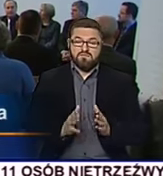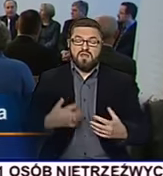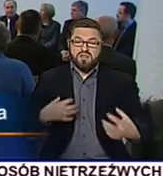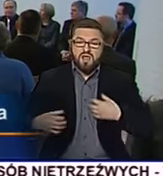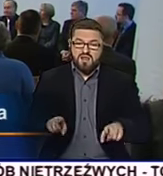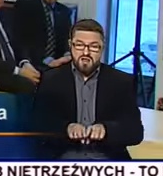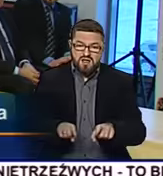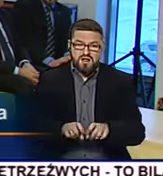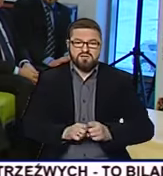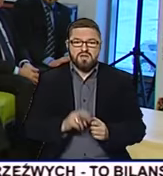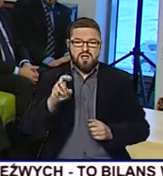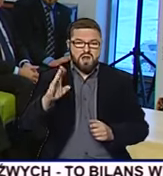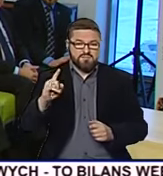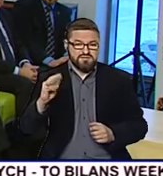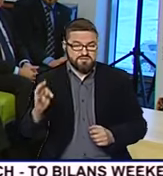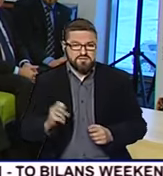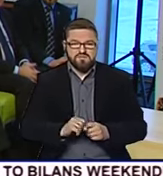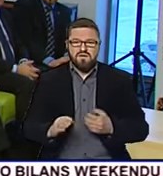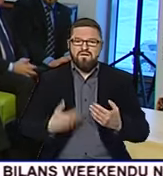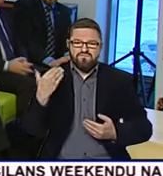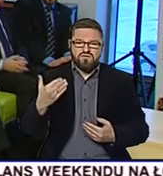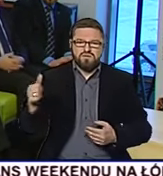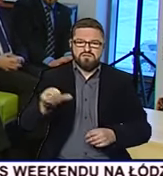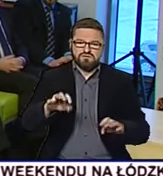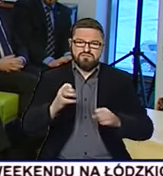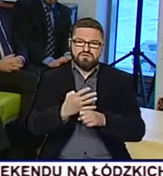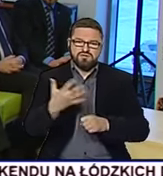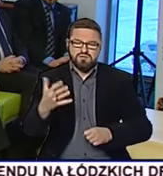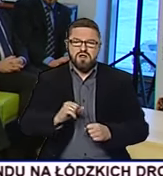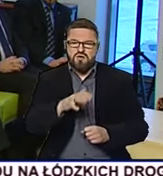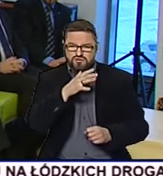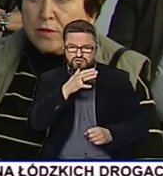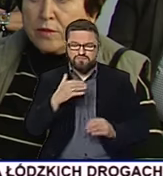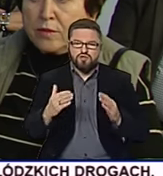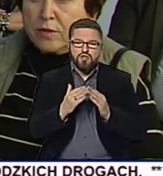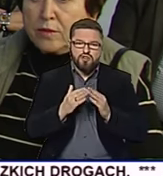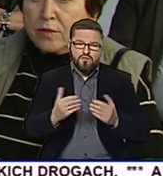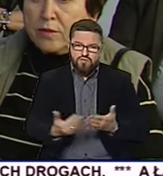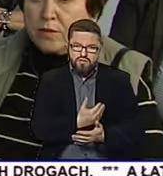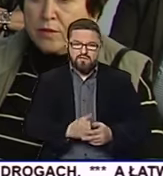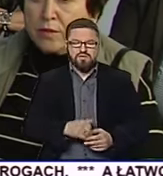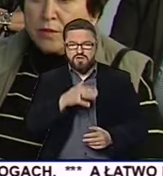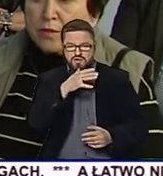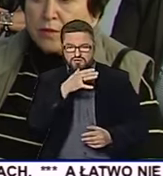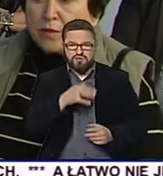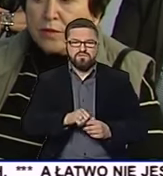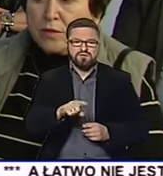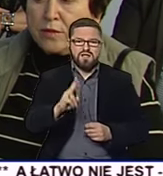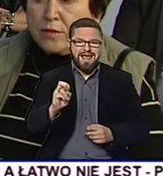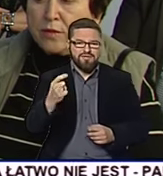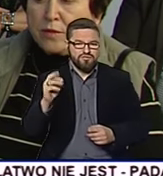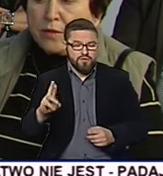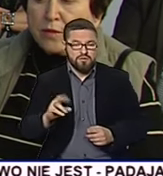Pałacu Herbsta, wykłady na temat Łodzi 1945 jako nowego żydowskiego domu i żydowskie motywy w twórczości Tadeusza